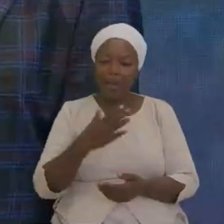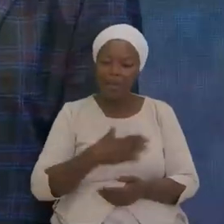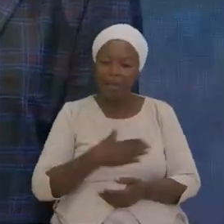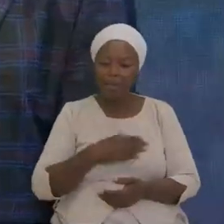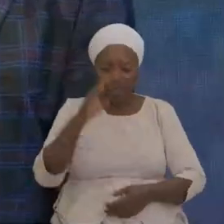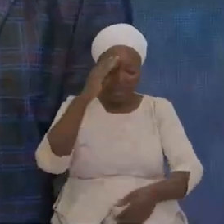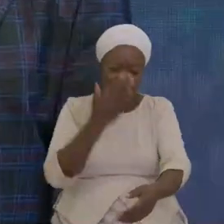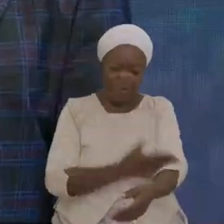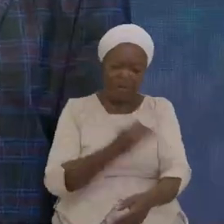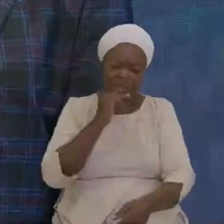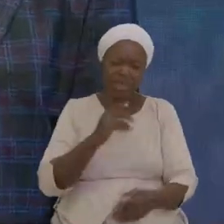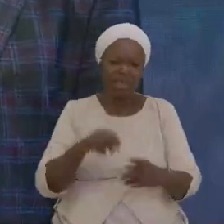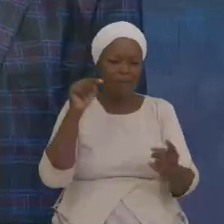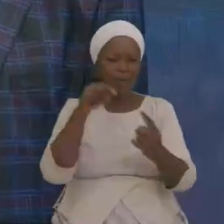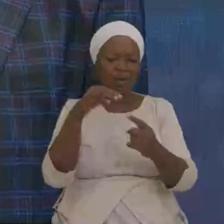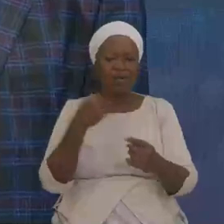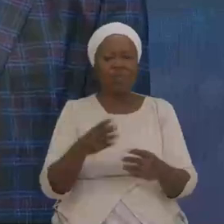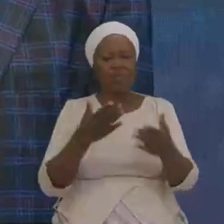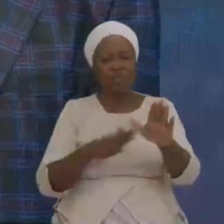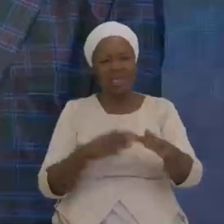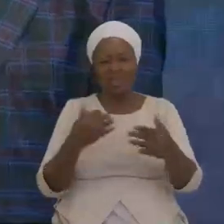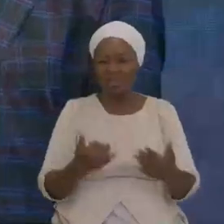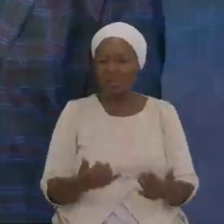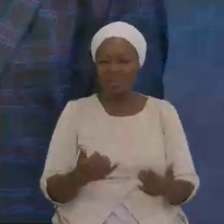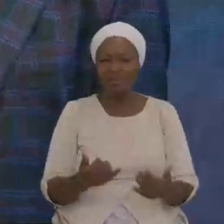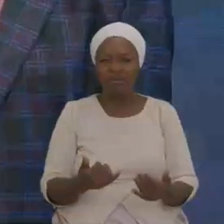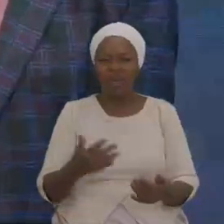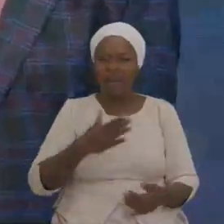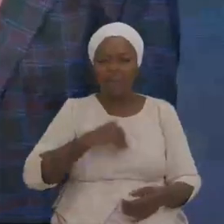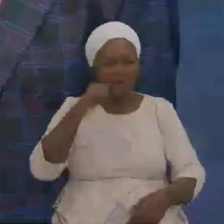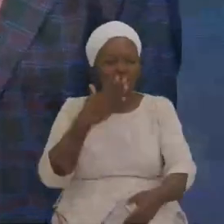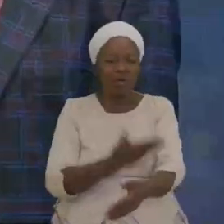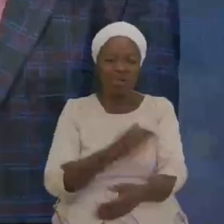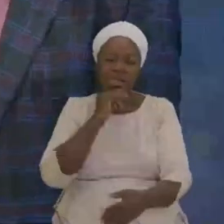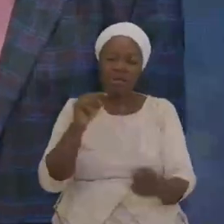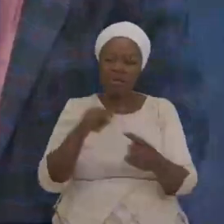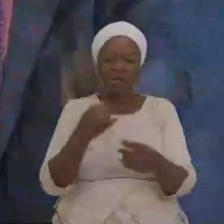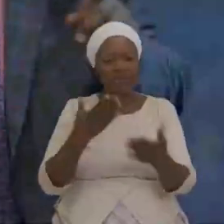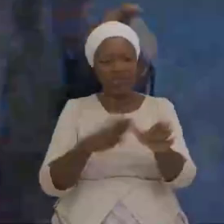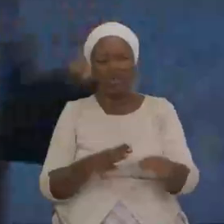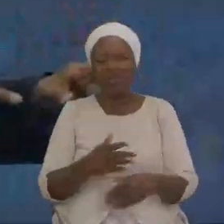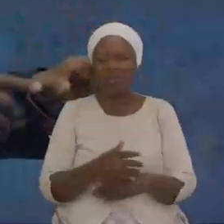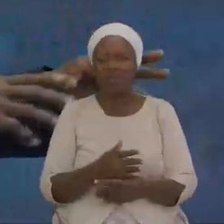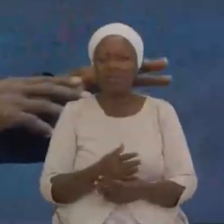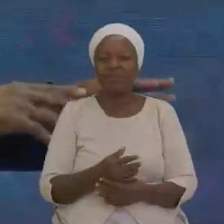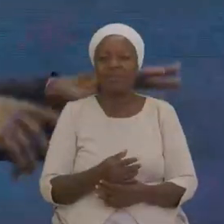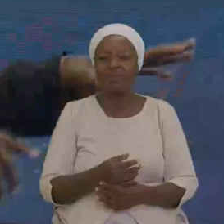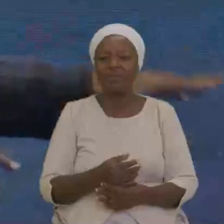Mon fils est au point de la mort. Ma fille est sur le point de mourir.